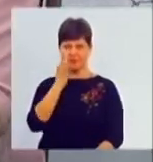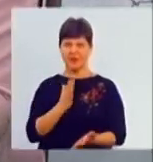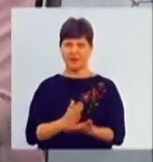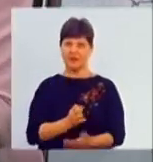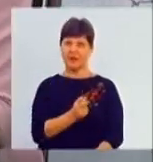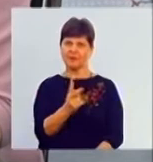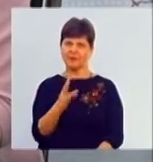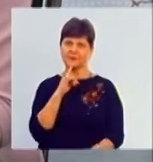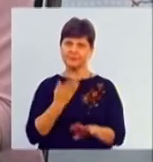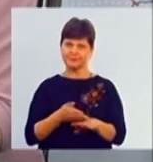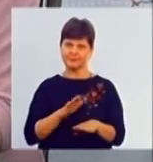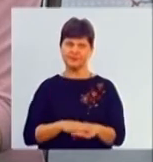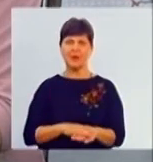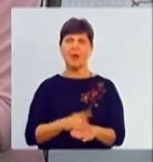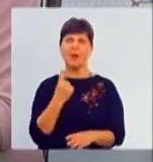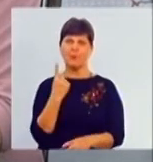Складових. По-перше, розмір пенсії